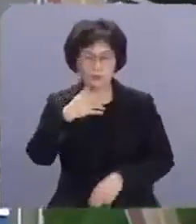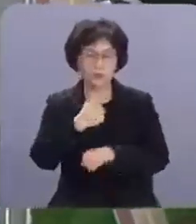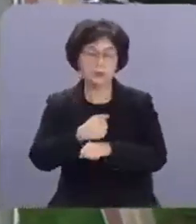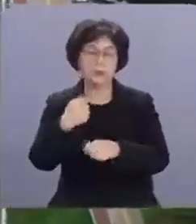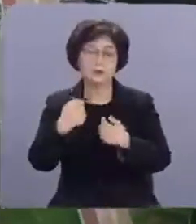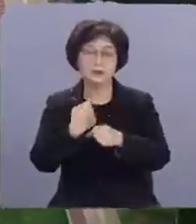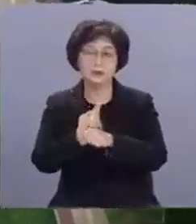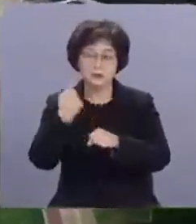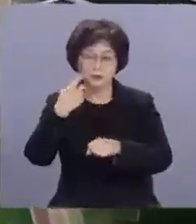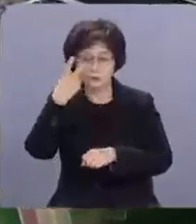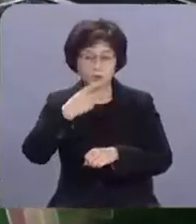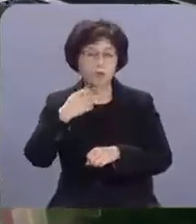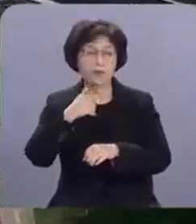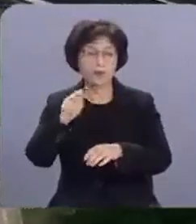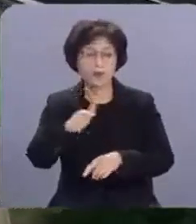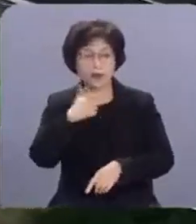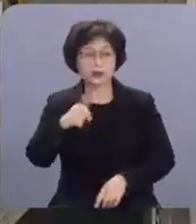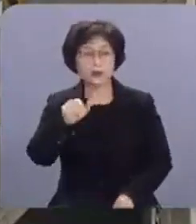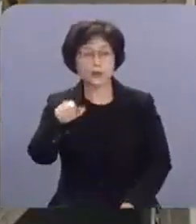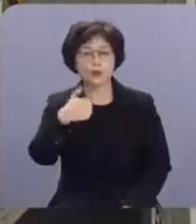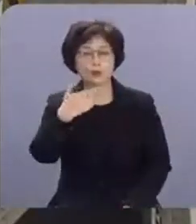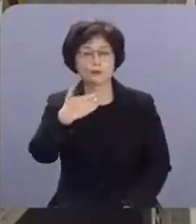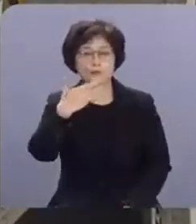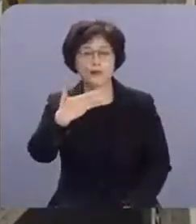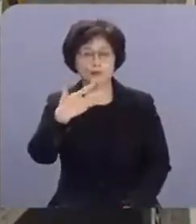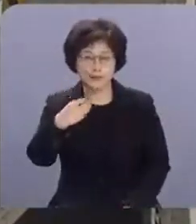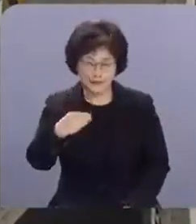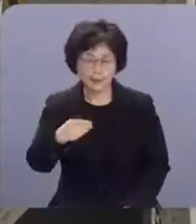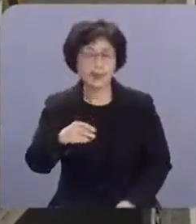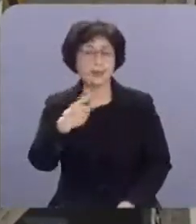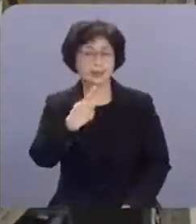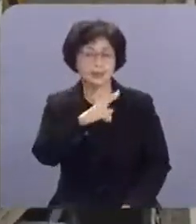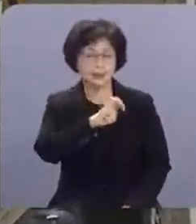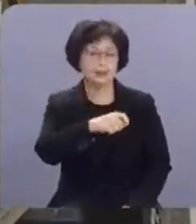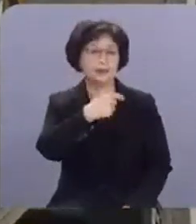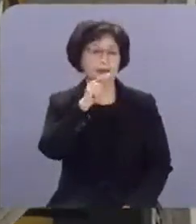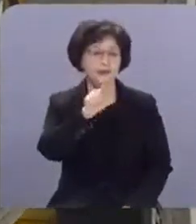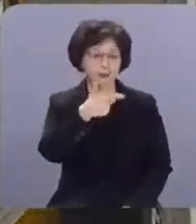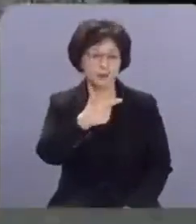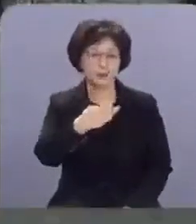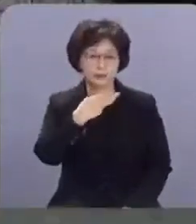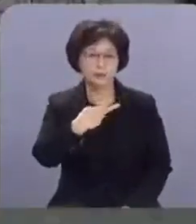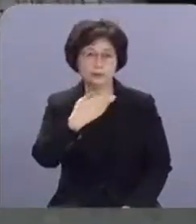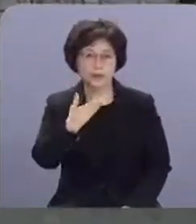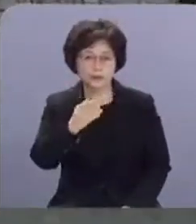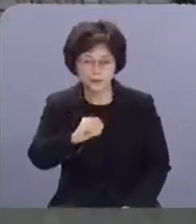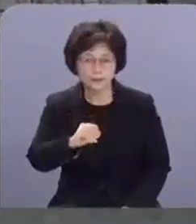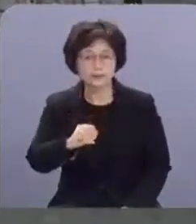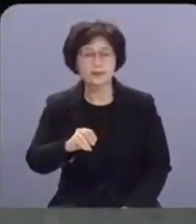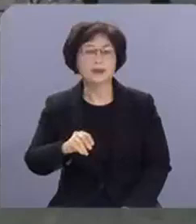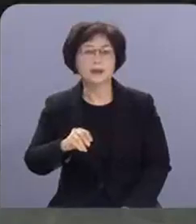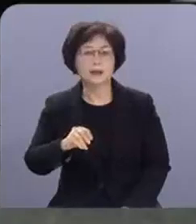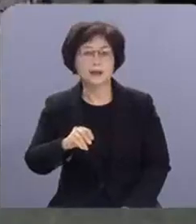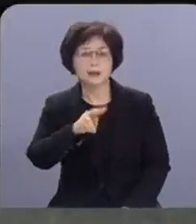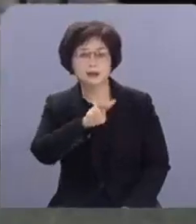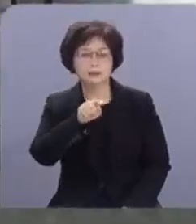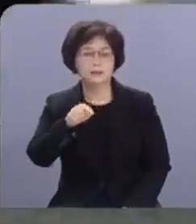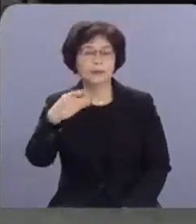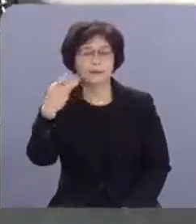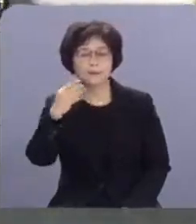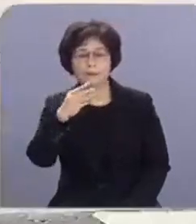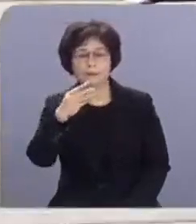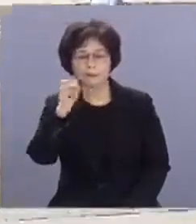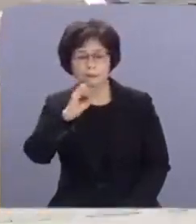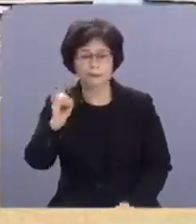차량 교통량은 598만 대. 2021년 612만 대에 이르던 게 2.3%포인트